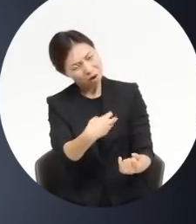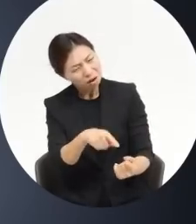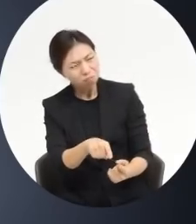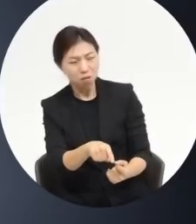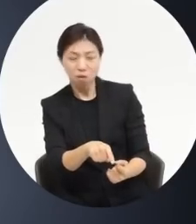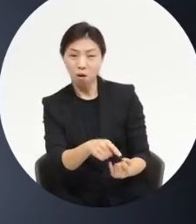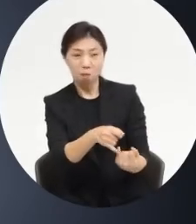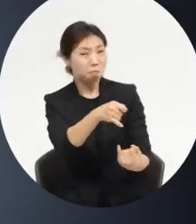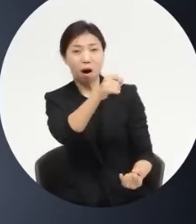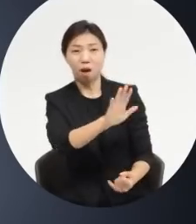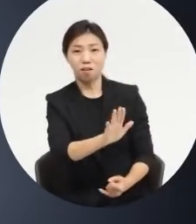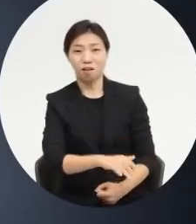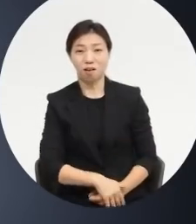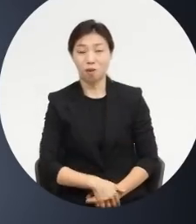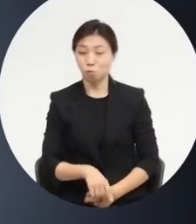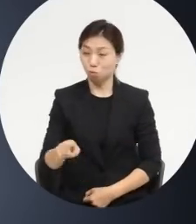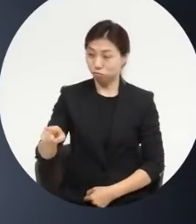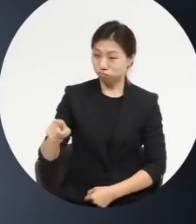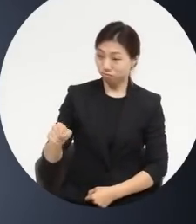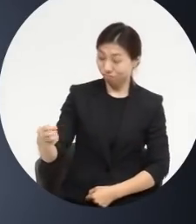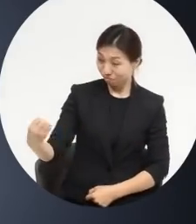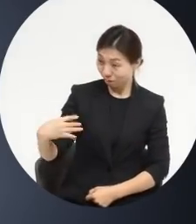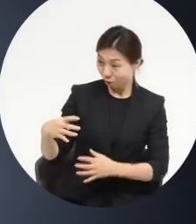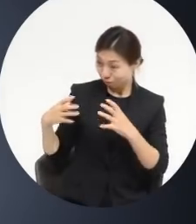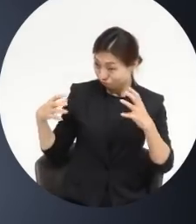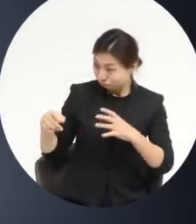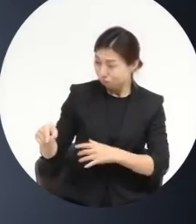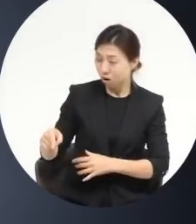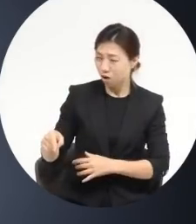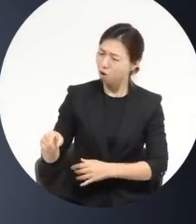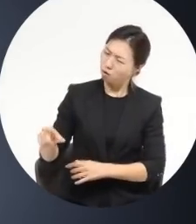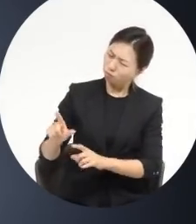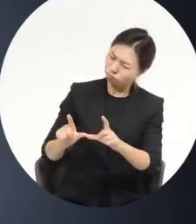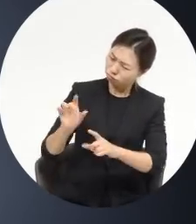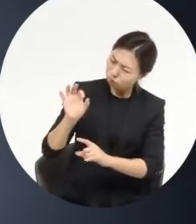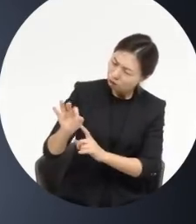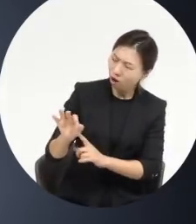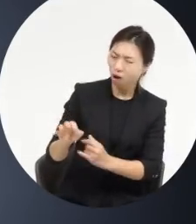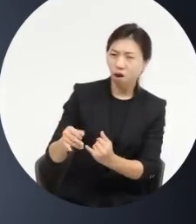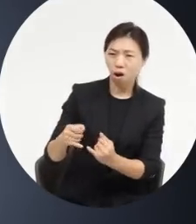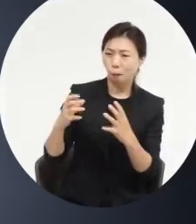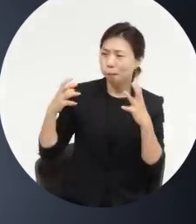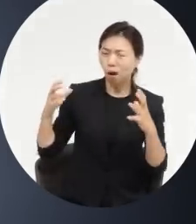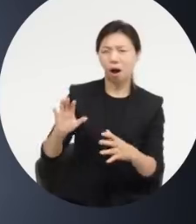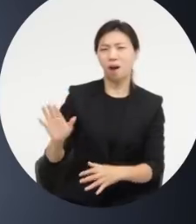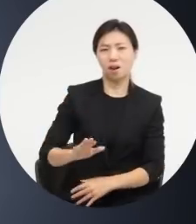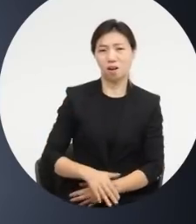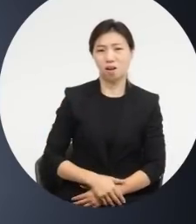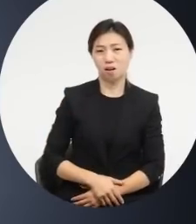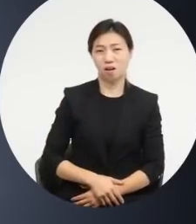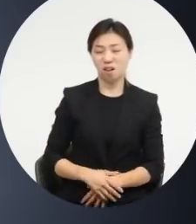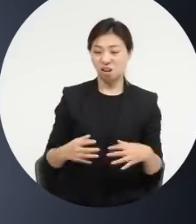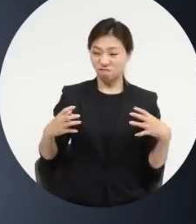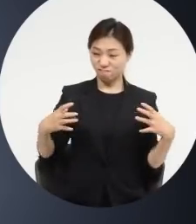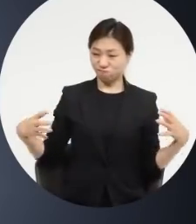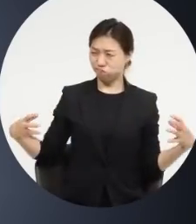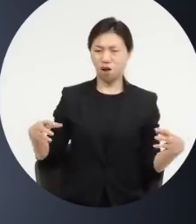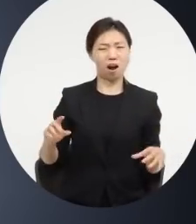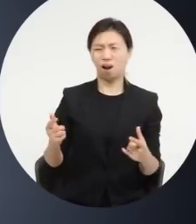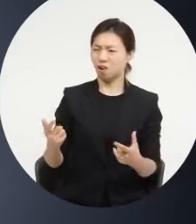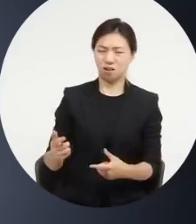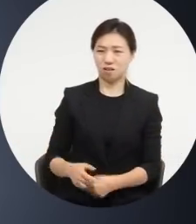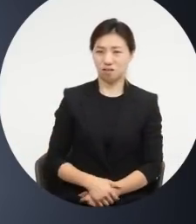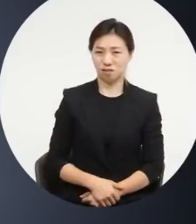나간다 하는데 제가 보기에는 그 정도면 뚱뚱하다고 볼 수가 없다. 비만이라고 볼